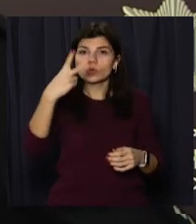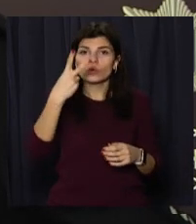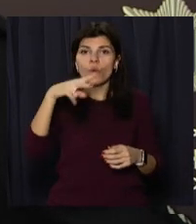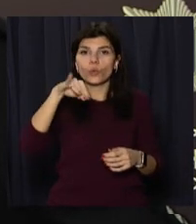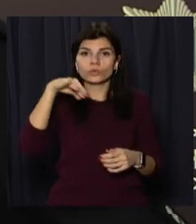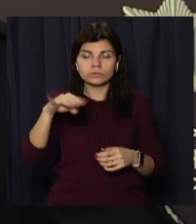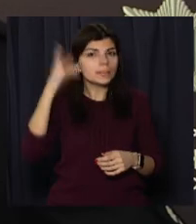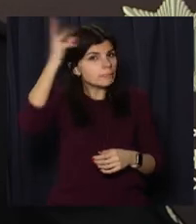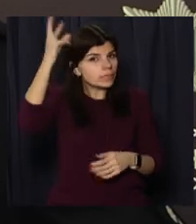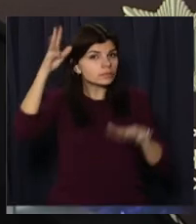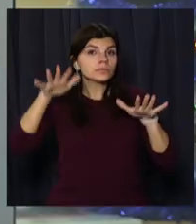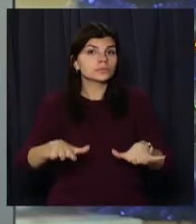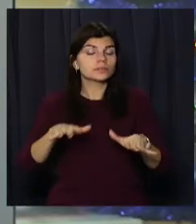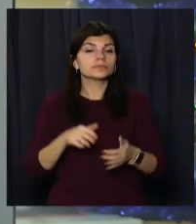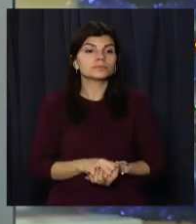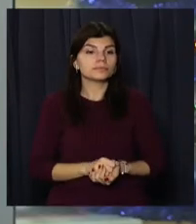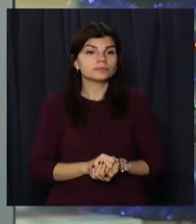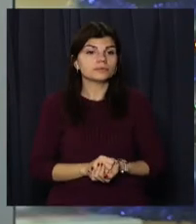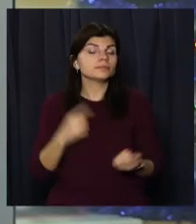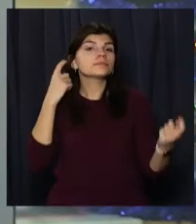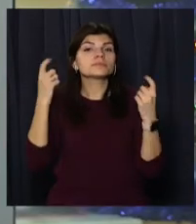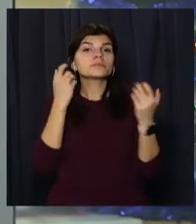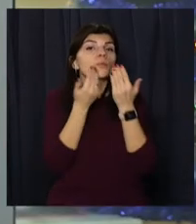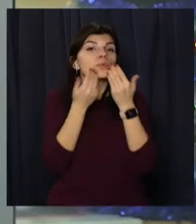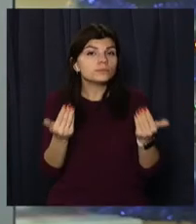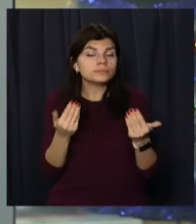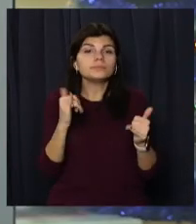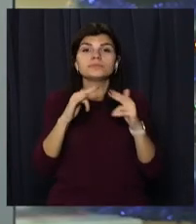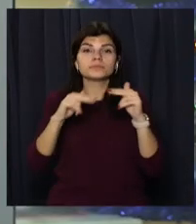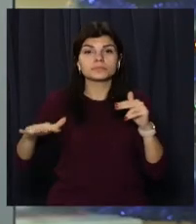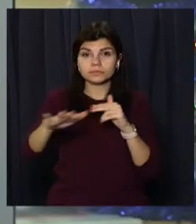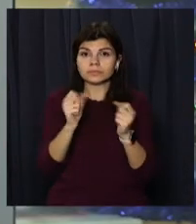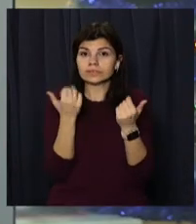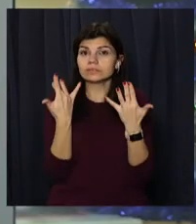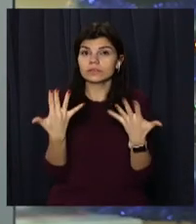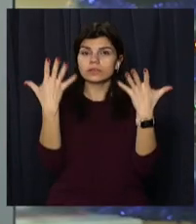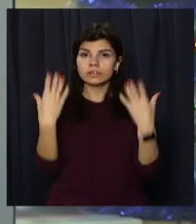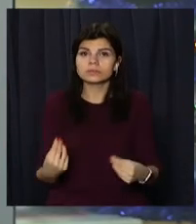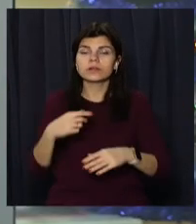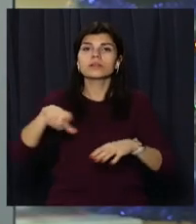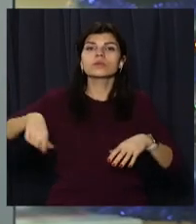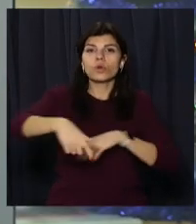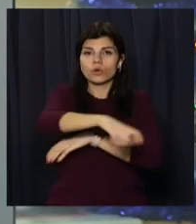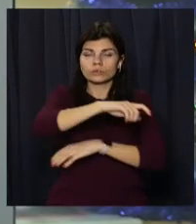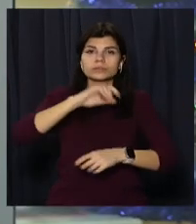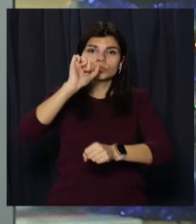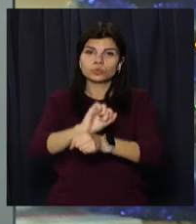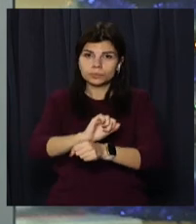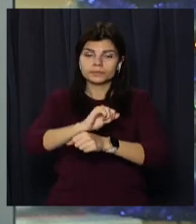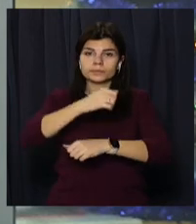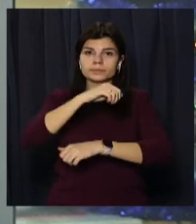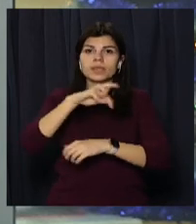лютого у місті Хмельницькому. Інформація наостанок. У Дніпрі на кілька днів перекрили рух транспорту на частині